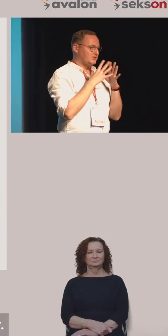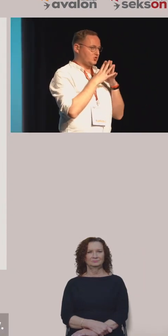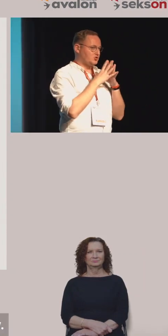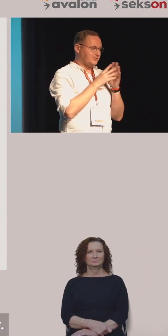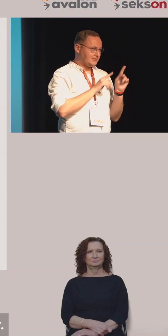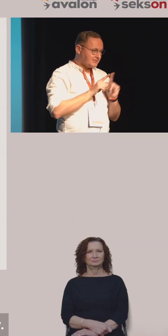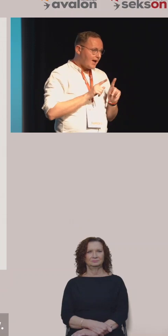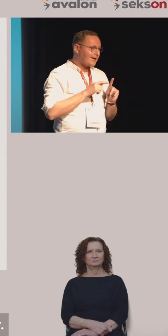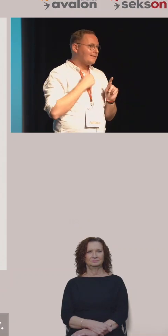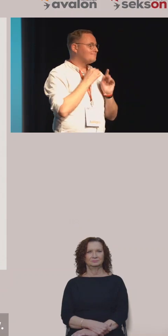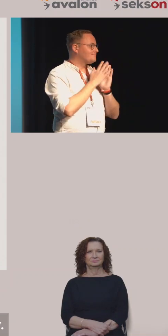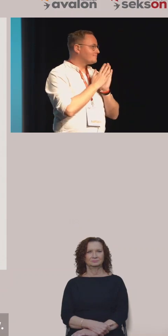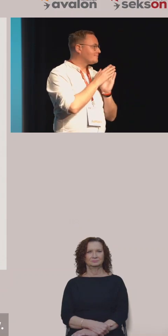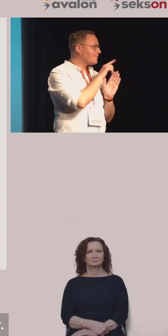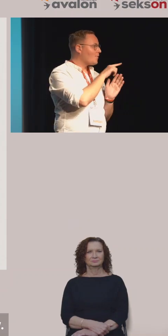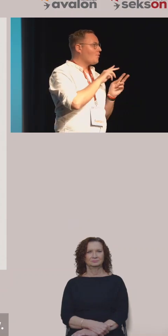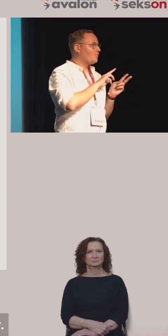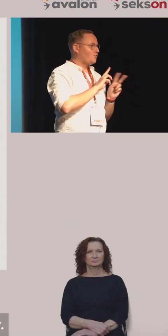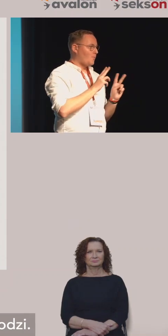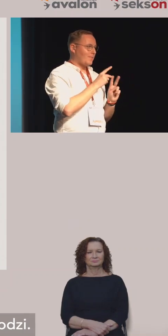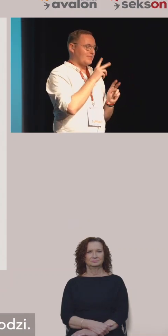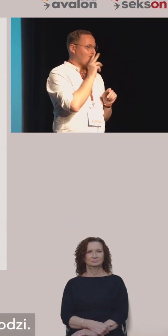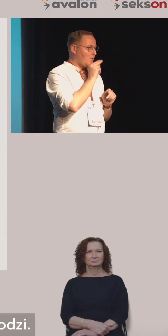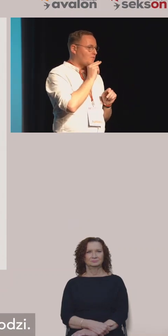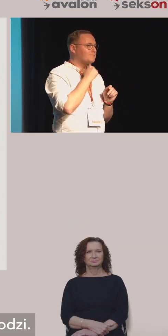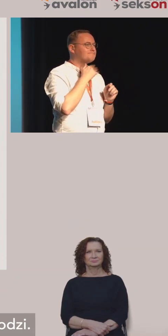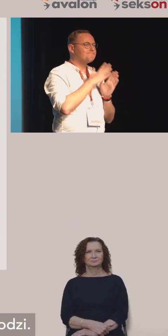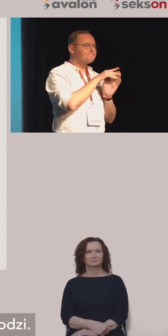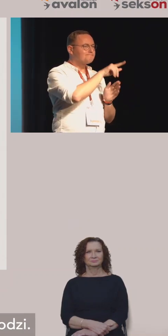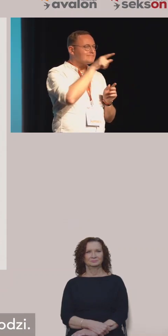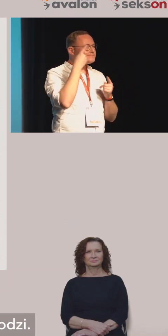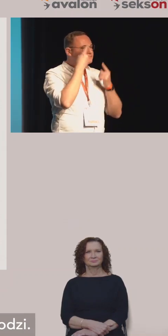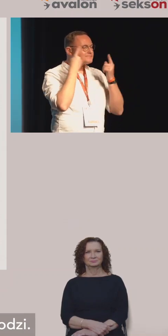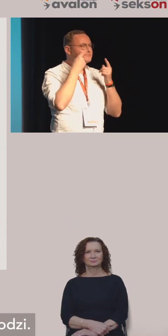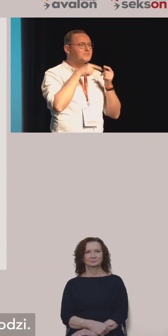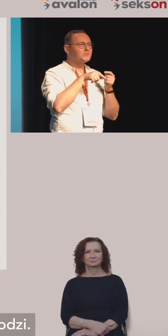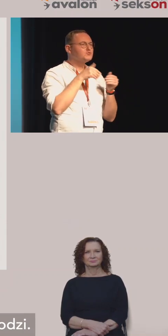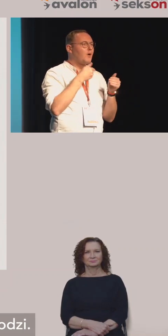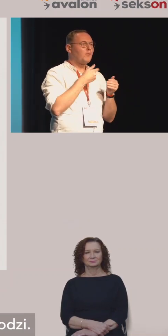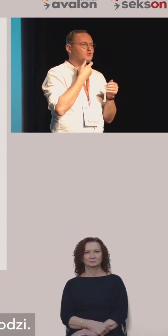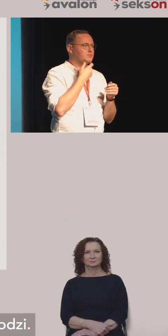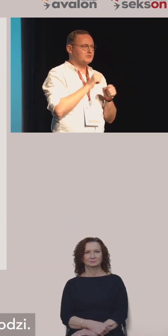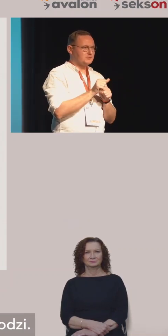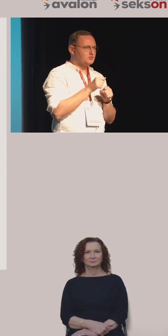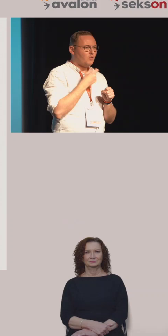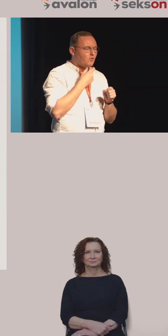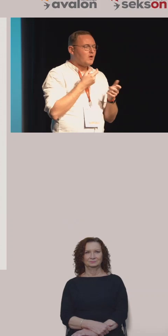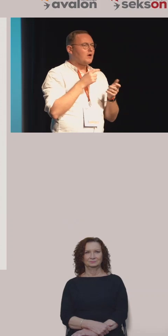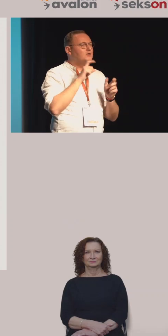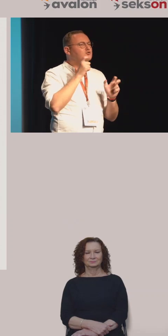Pokażemy teraz przykłady 10 znaków. Bardzo proszę tłumacza, żeby nie mówił, o co chodzi.